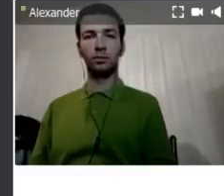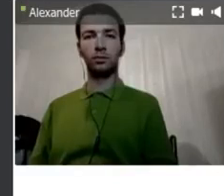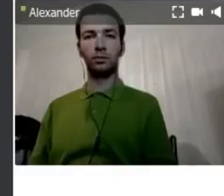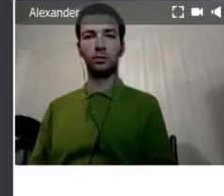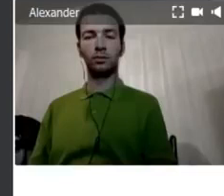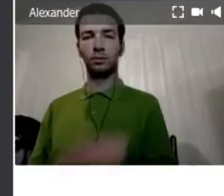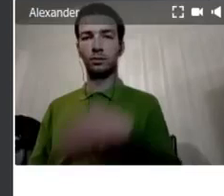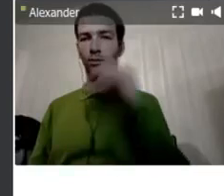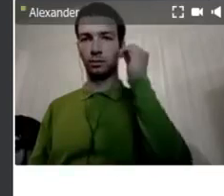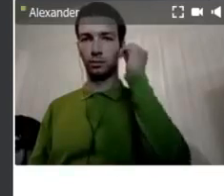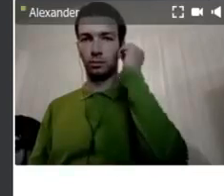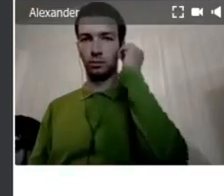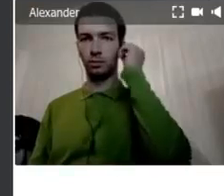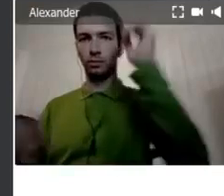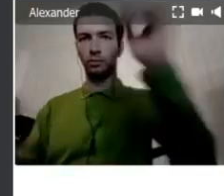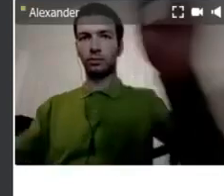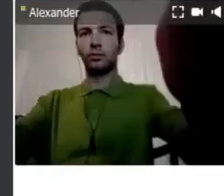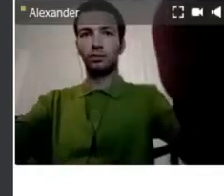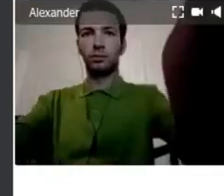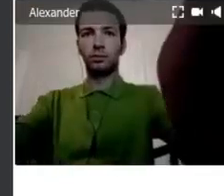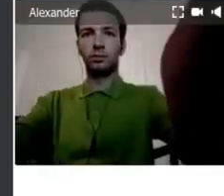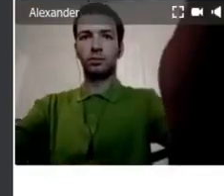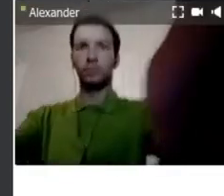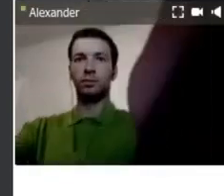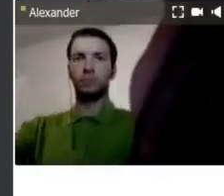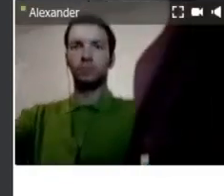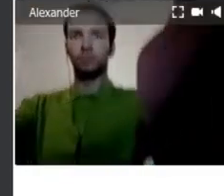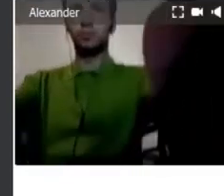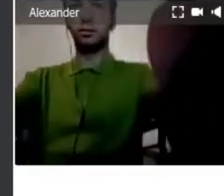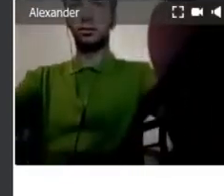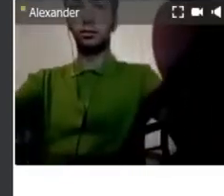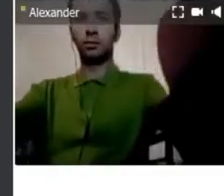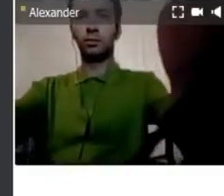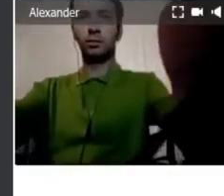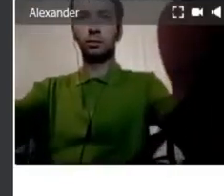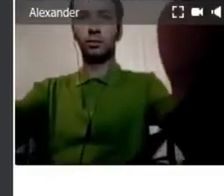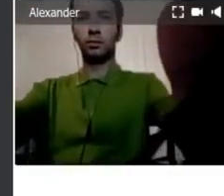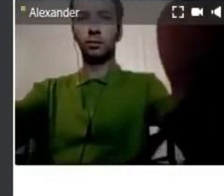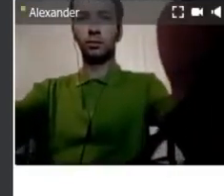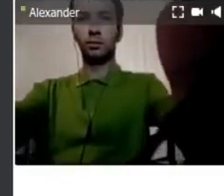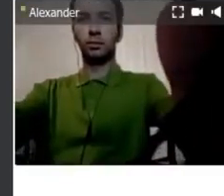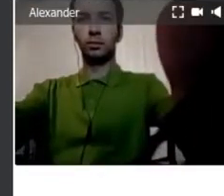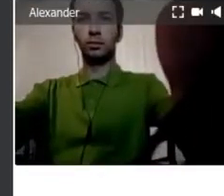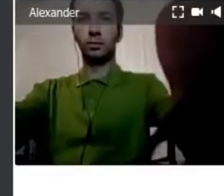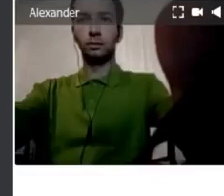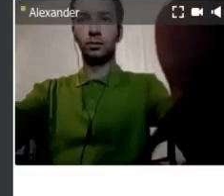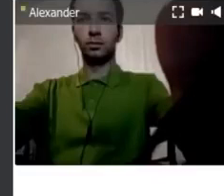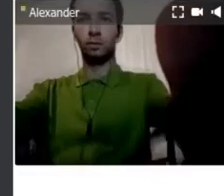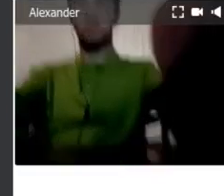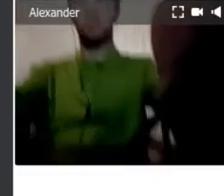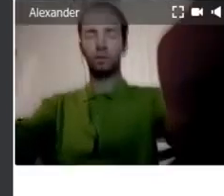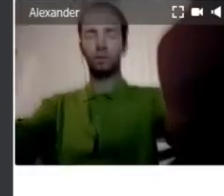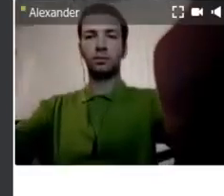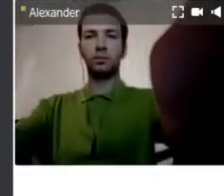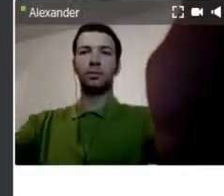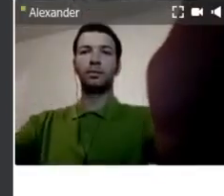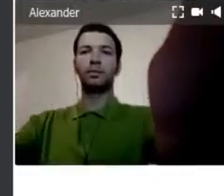Global Intergold выпускает свои собственные золотые слитки. То есть вот так они выглядят.